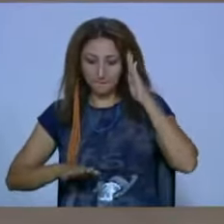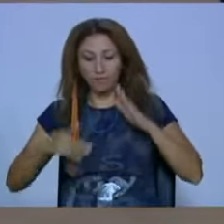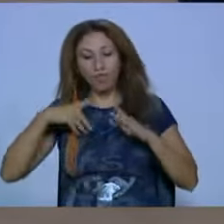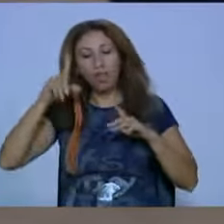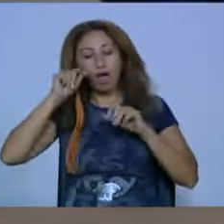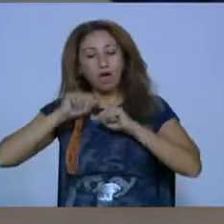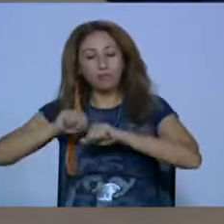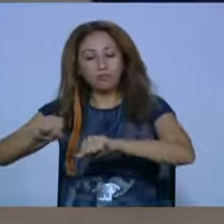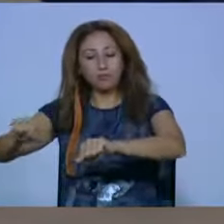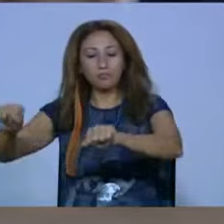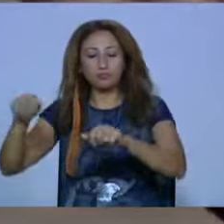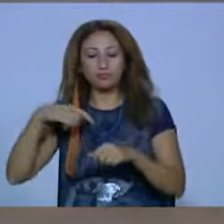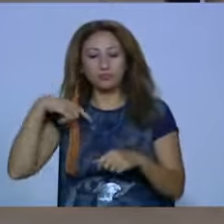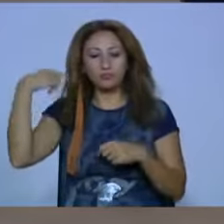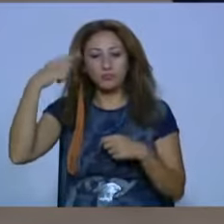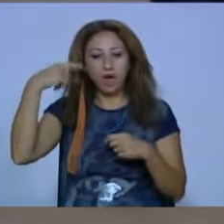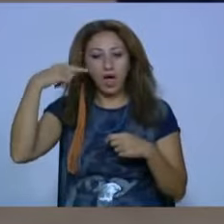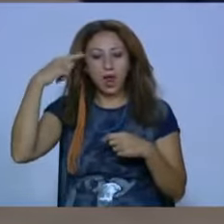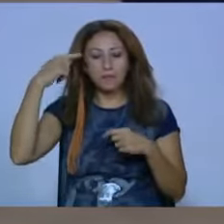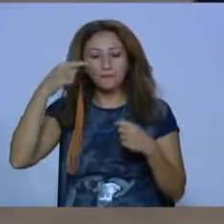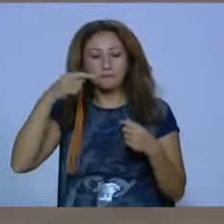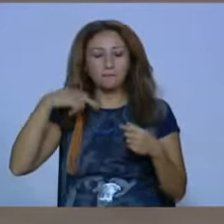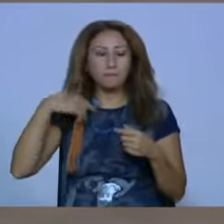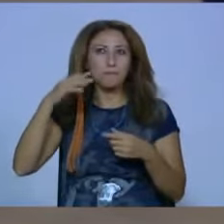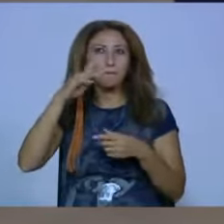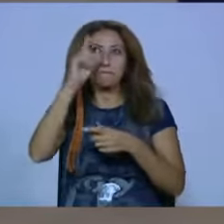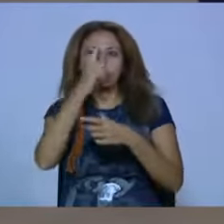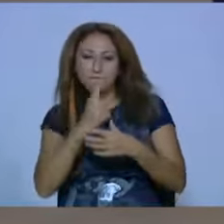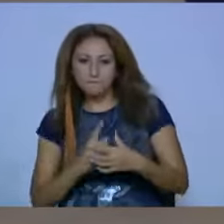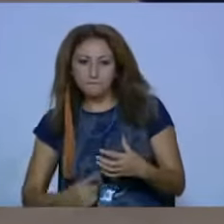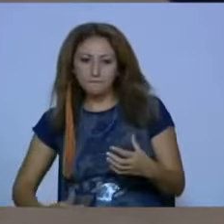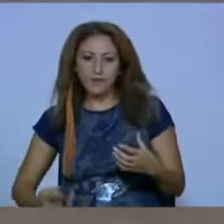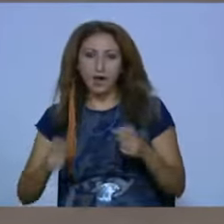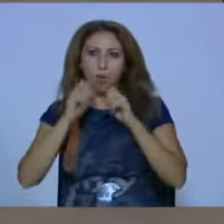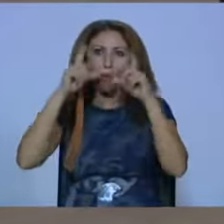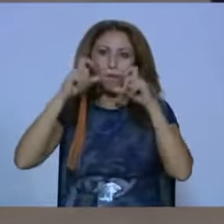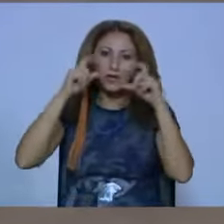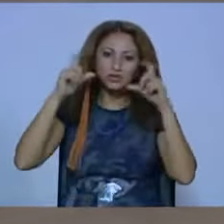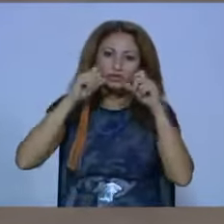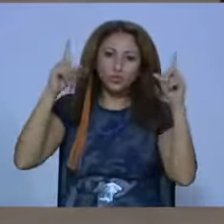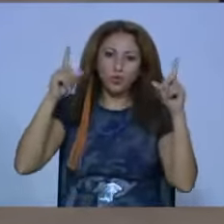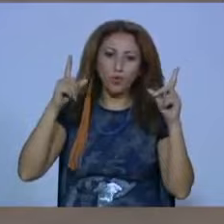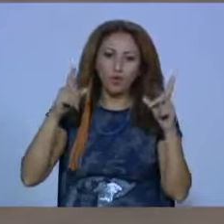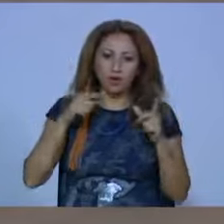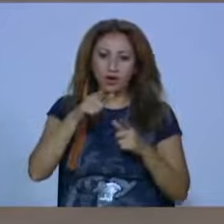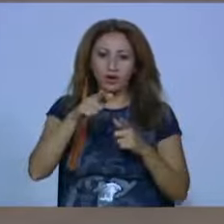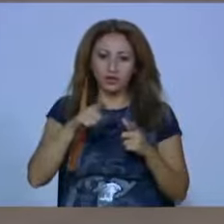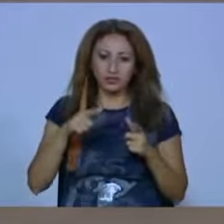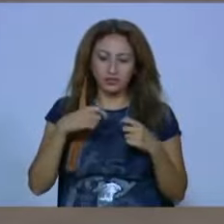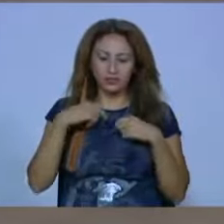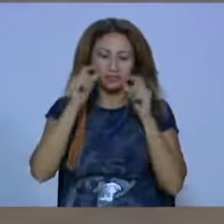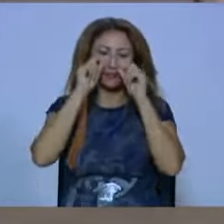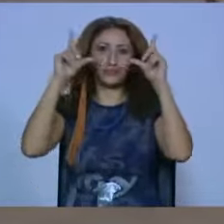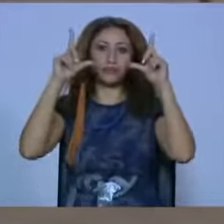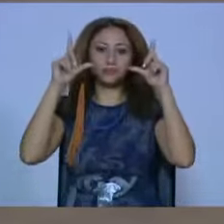النوم بدات اشوف كوابيس وشفت اشوف انا بغرق وبتخنق واصرخ واصرخ. فجاه لقيت اما صحيت